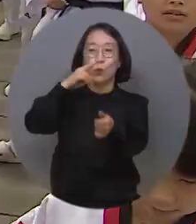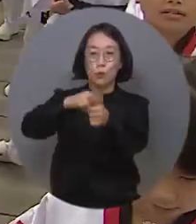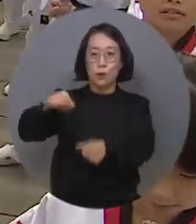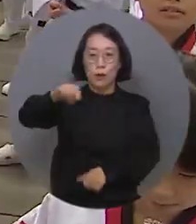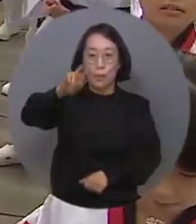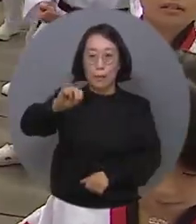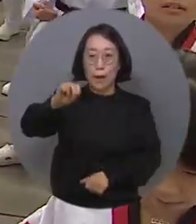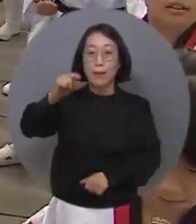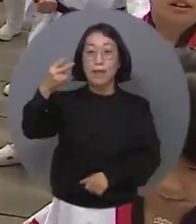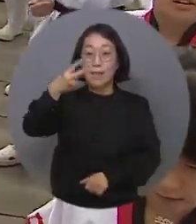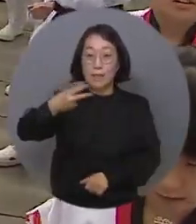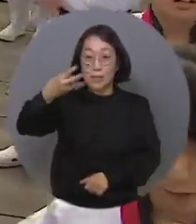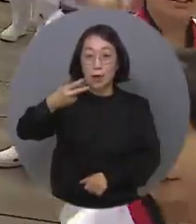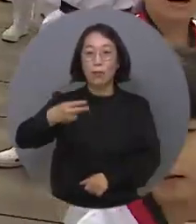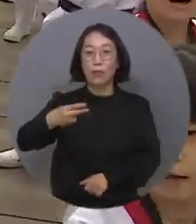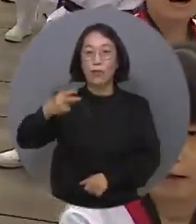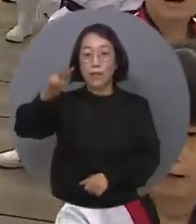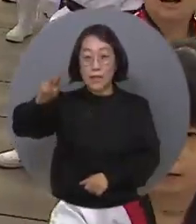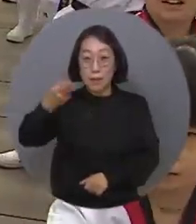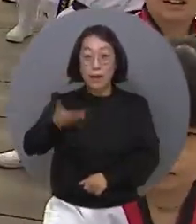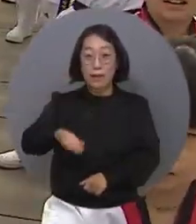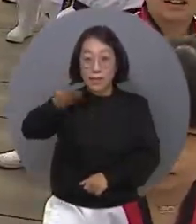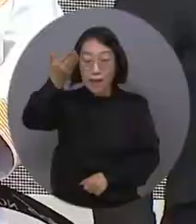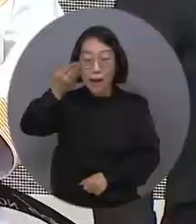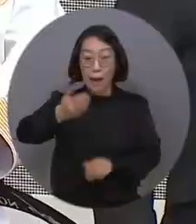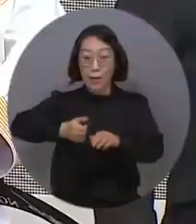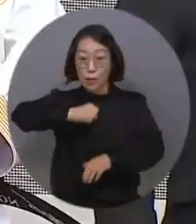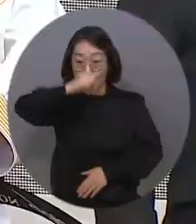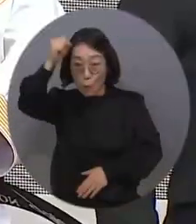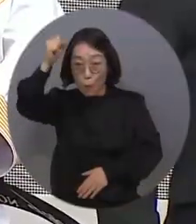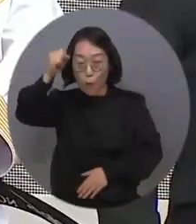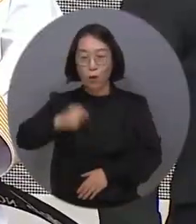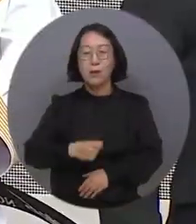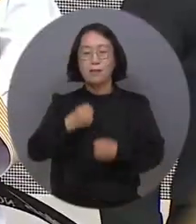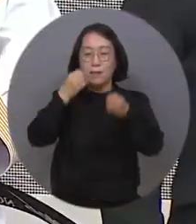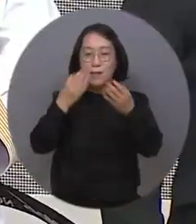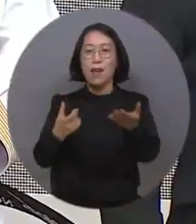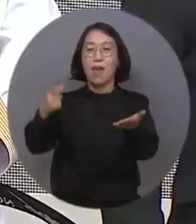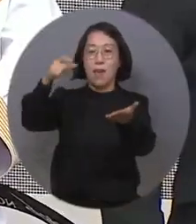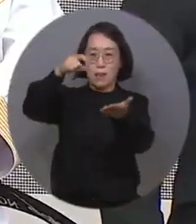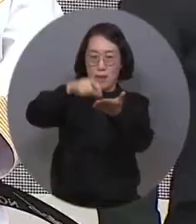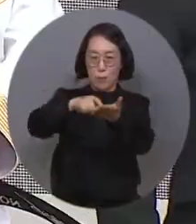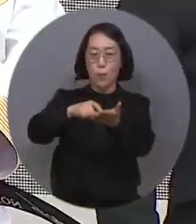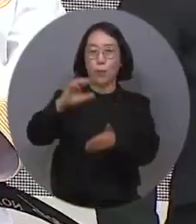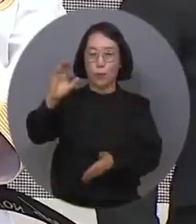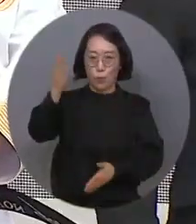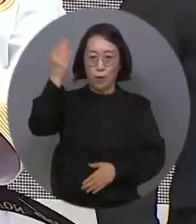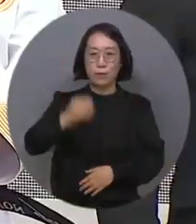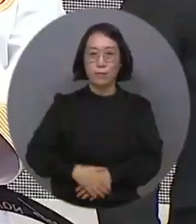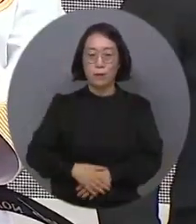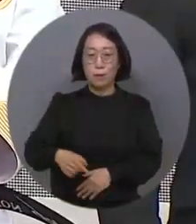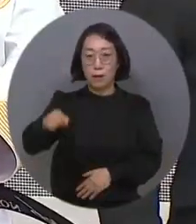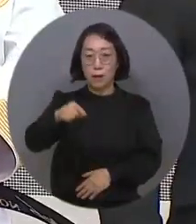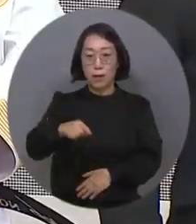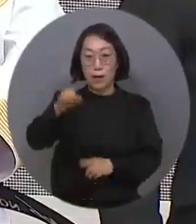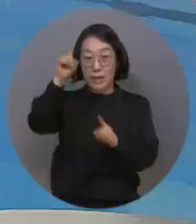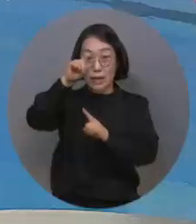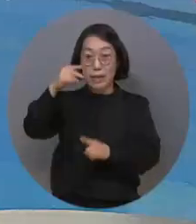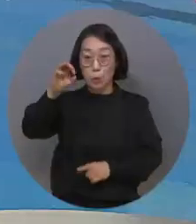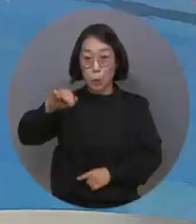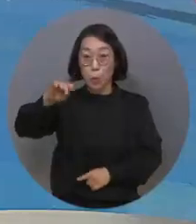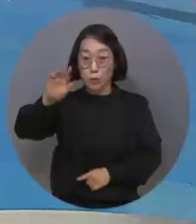1만 2,263명이 성공하면서 기존 기록을 경신했습니다. 이날 현장에 함께한 이동섭